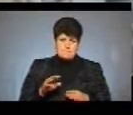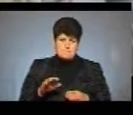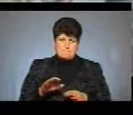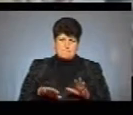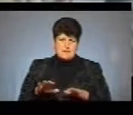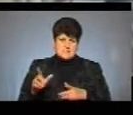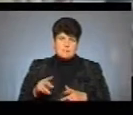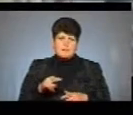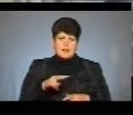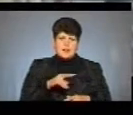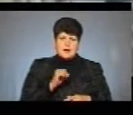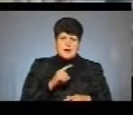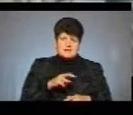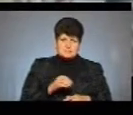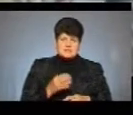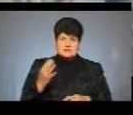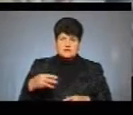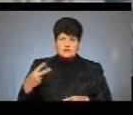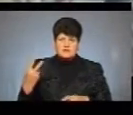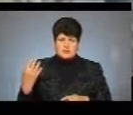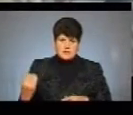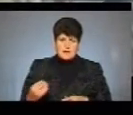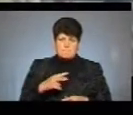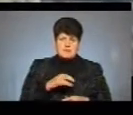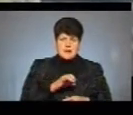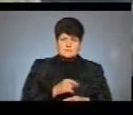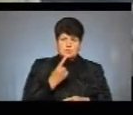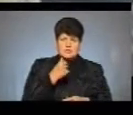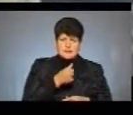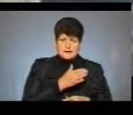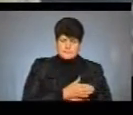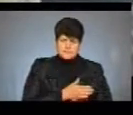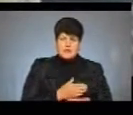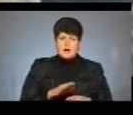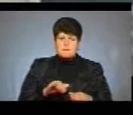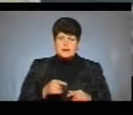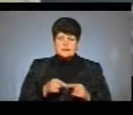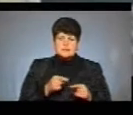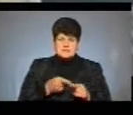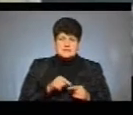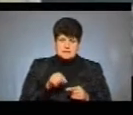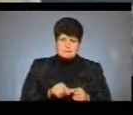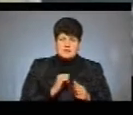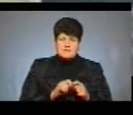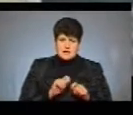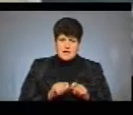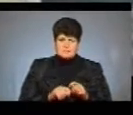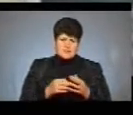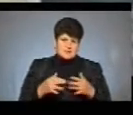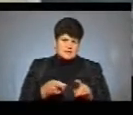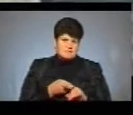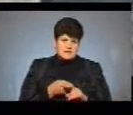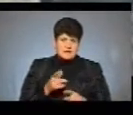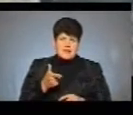Ермаса в нас зберігається 42 дні, а плазма зберігається рік. Але перед цим ми кожного донора перевіряємо на наявність цих інфекцій.